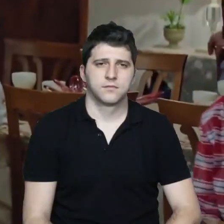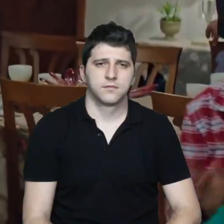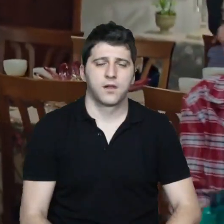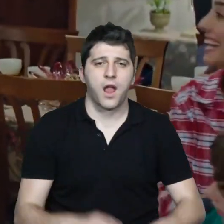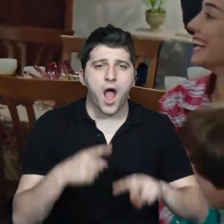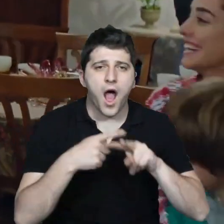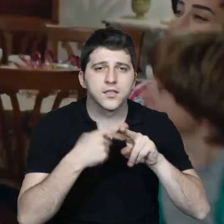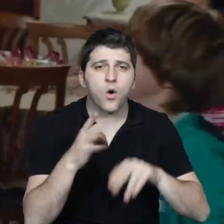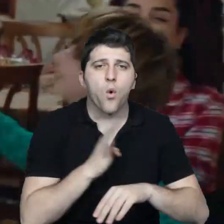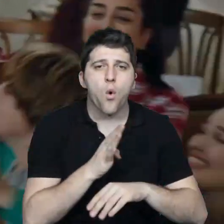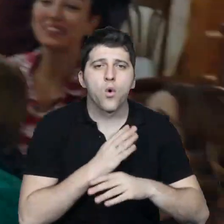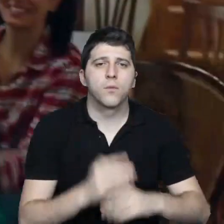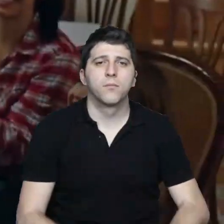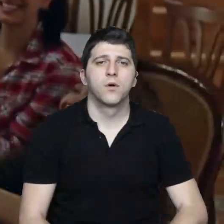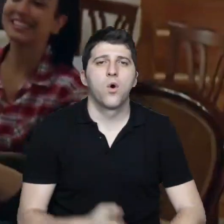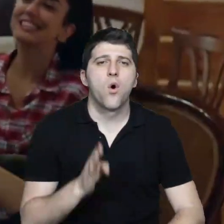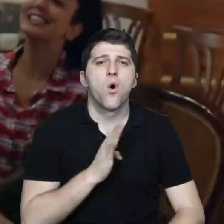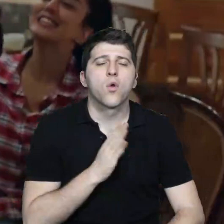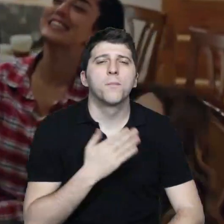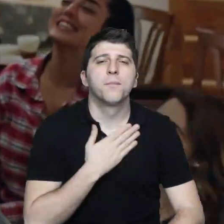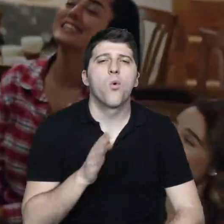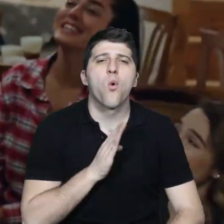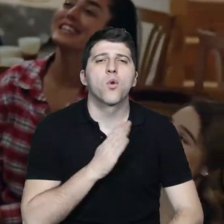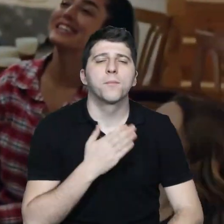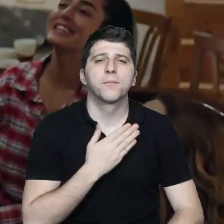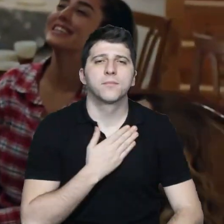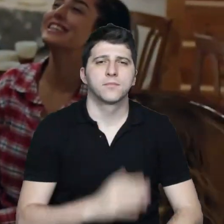Arda! Oğlum! Kucakladı.